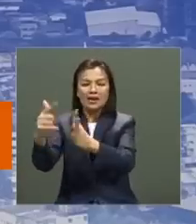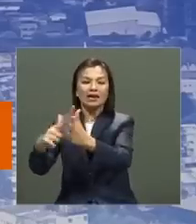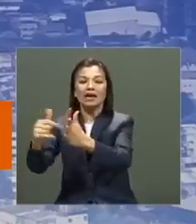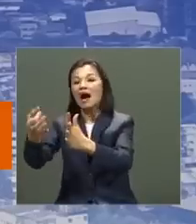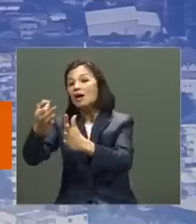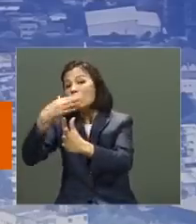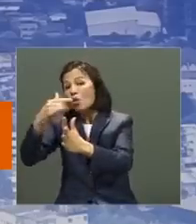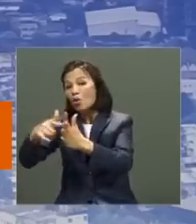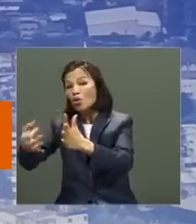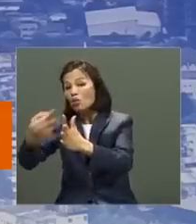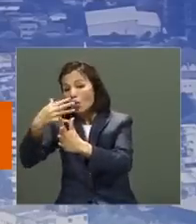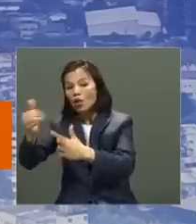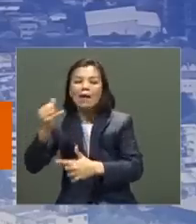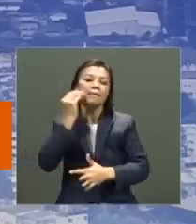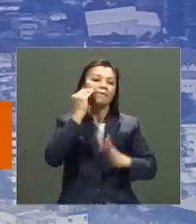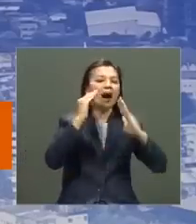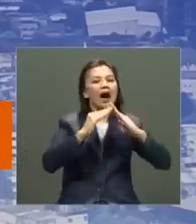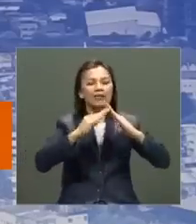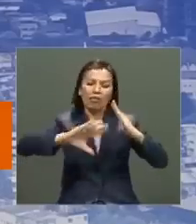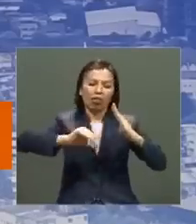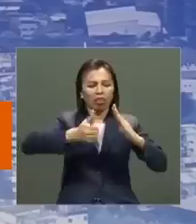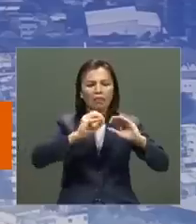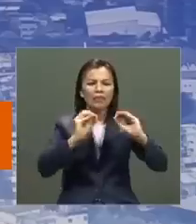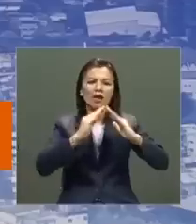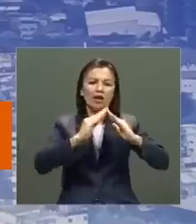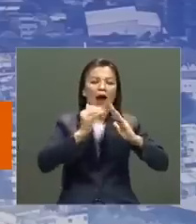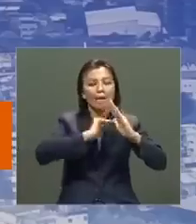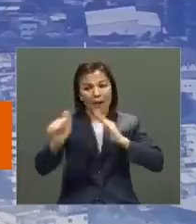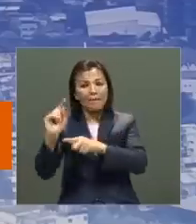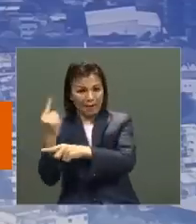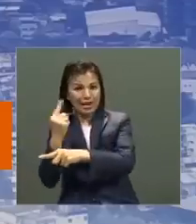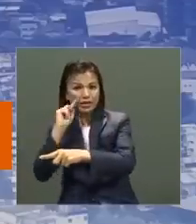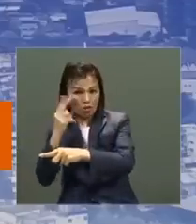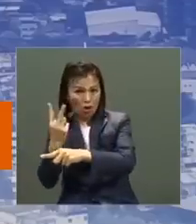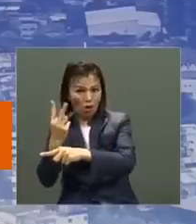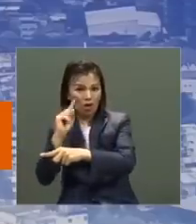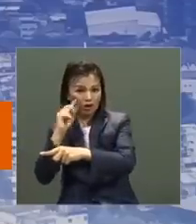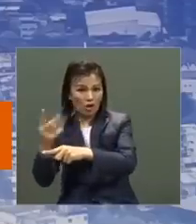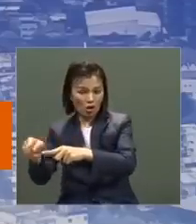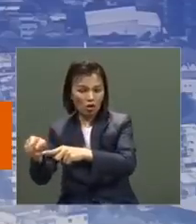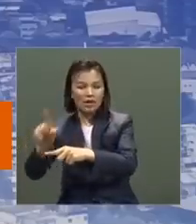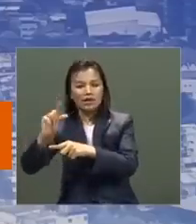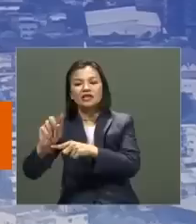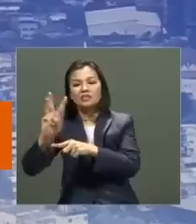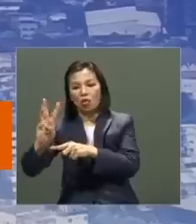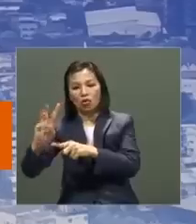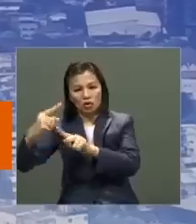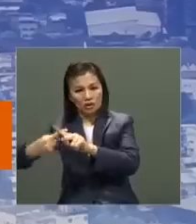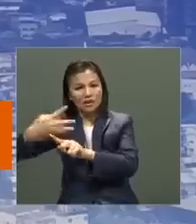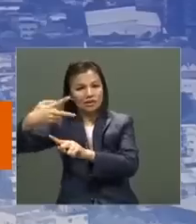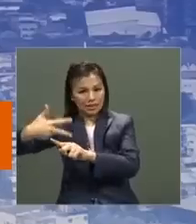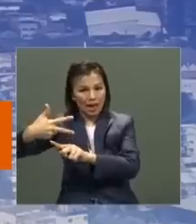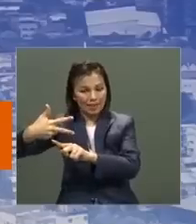ไปทานที่บ้านแต่ทานแล้วก็อาการไม่ดีขึ้นก็กลับมาแล้วใสครั้งหนึ่งมารักษาในวันที่ 26มีนาคม